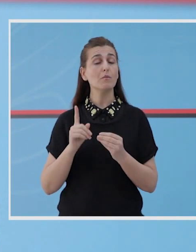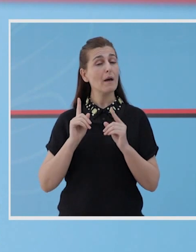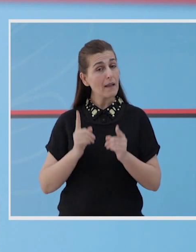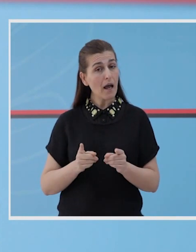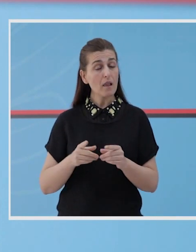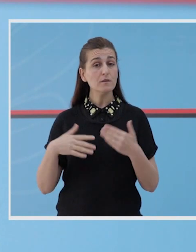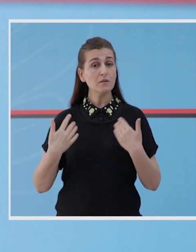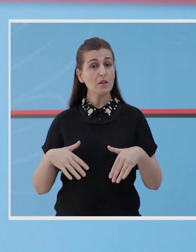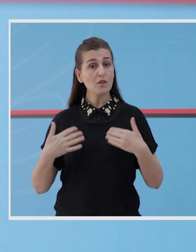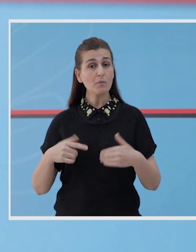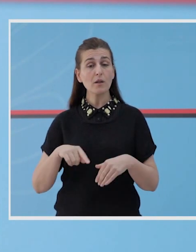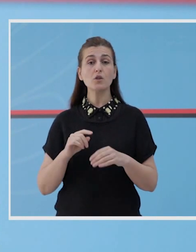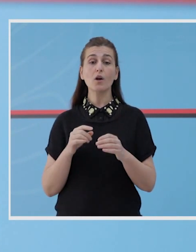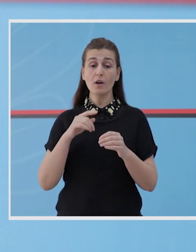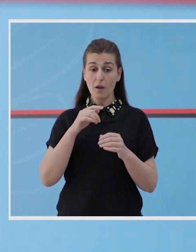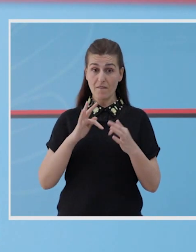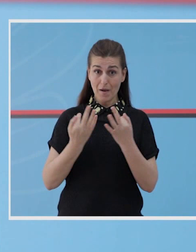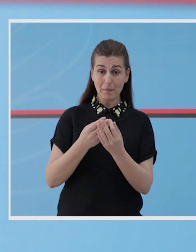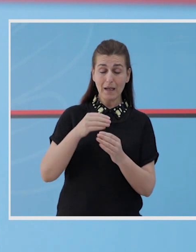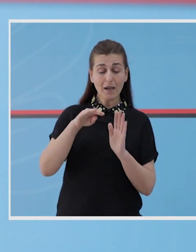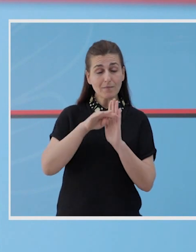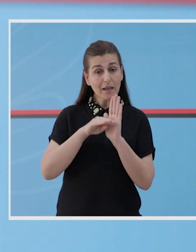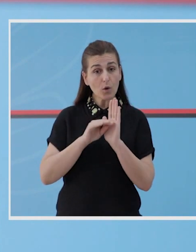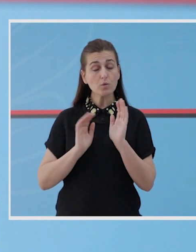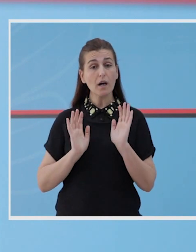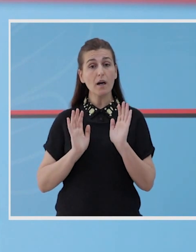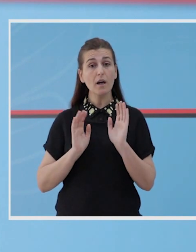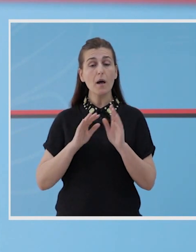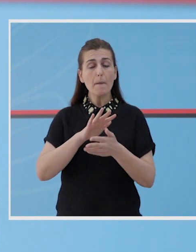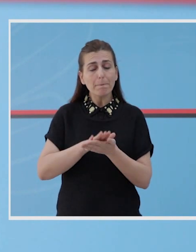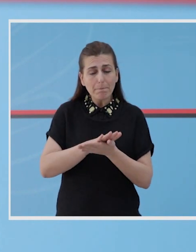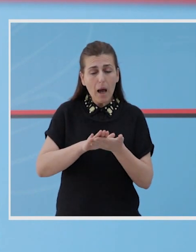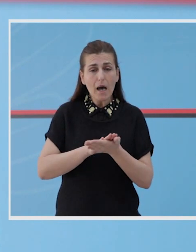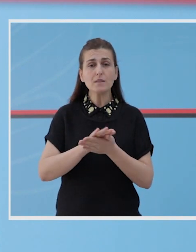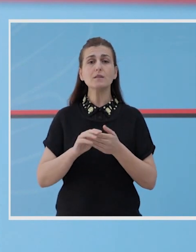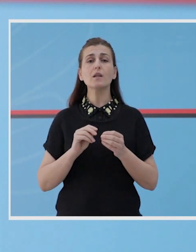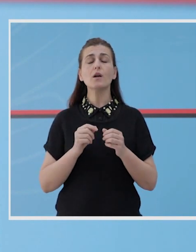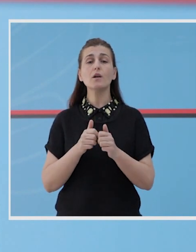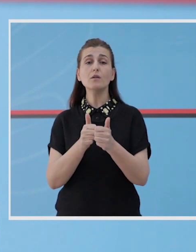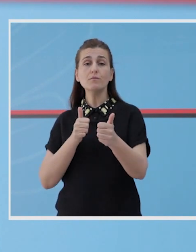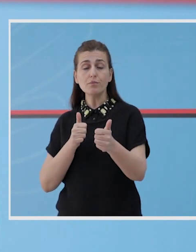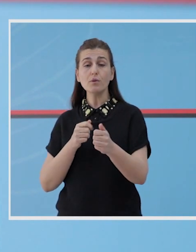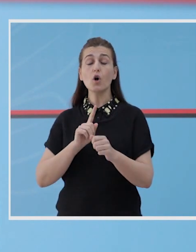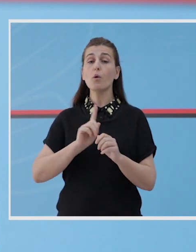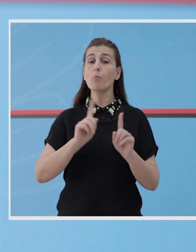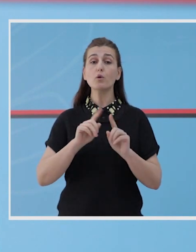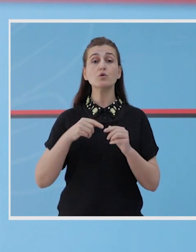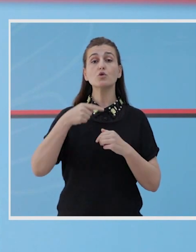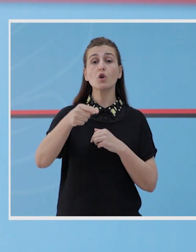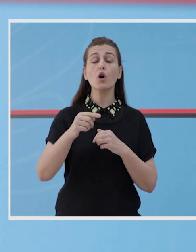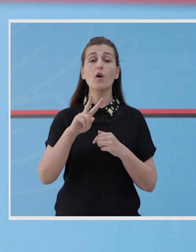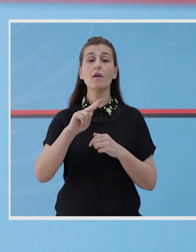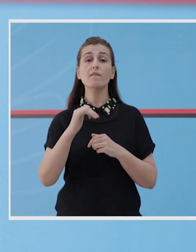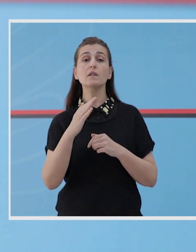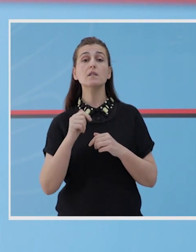masat e kontrolit infekcionit të respektojnë maksimalisht edhe brëndaretheve familjare, duke shmangur vizitat të këta